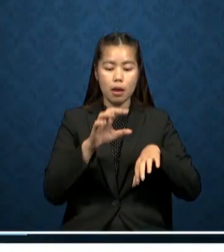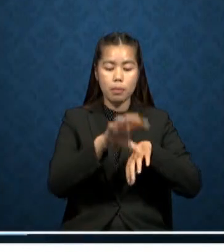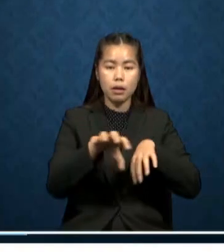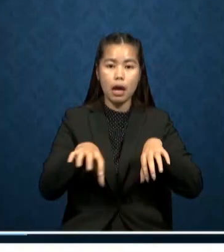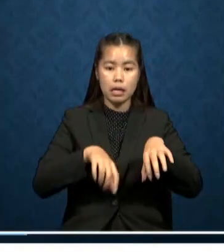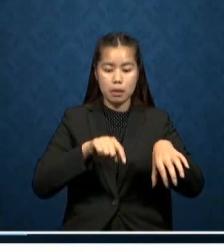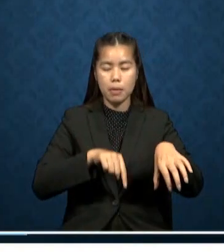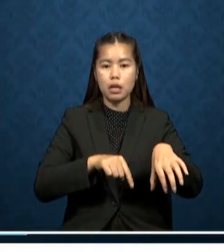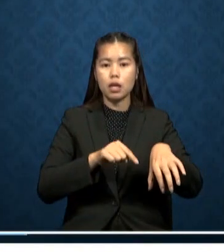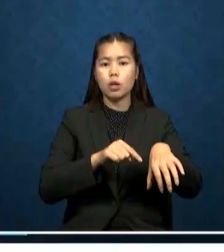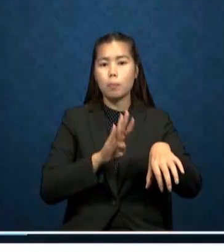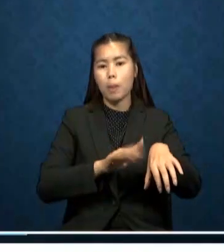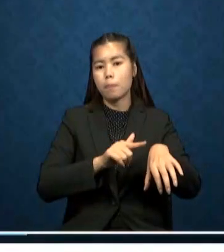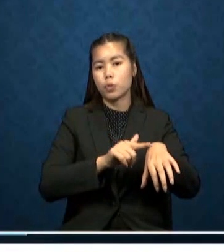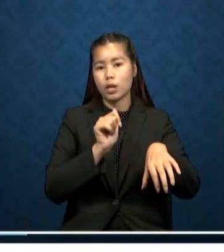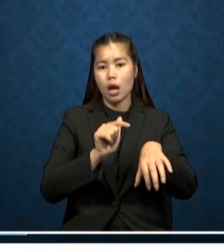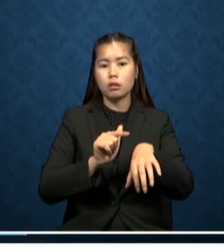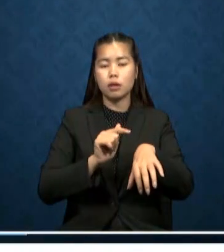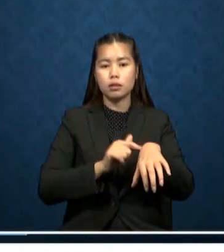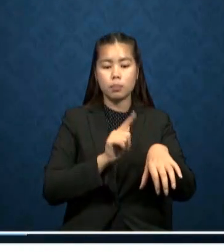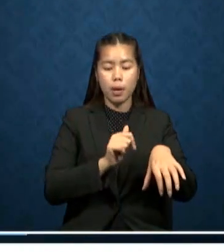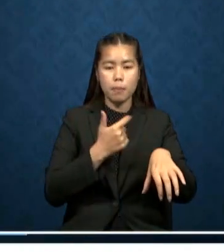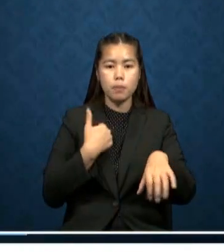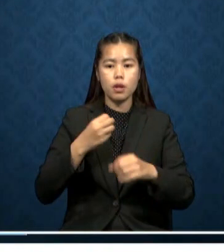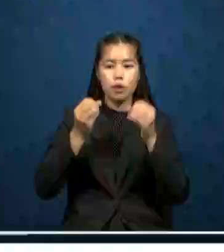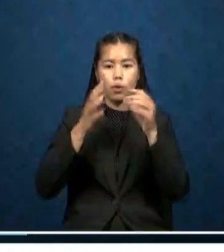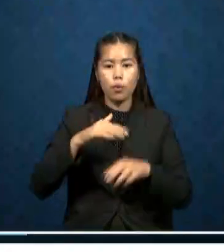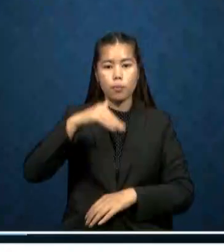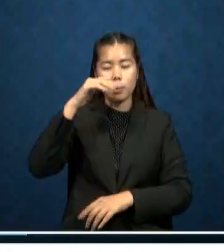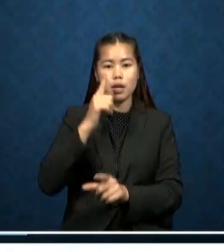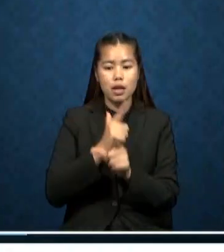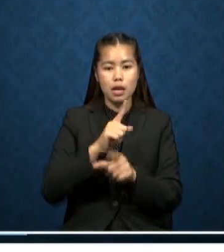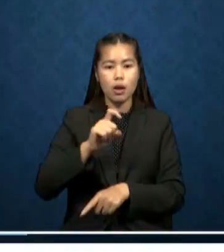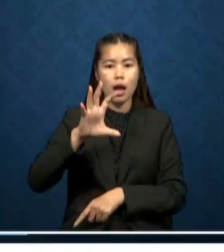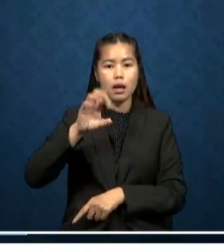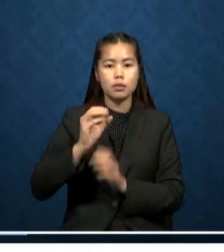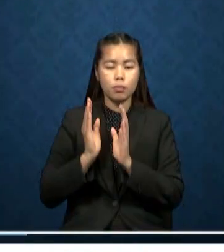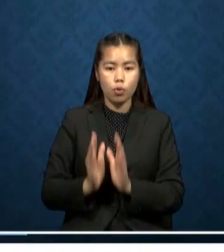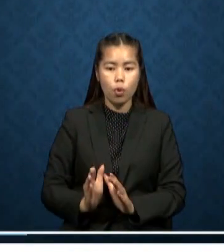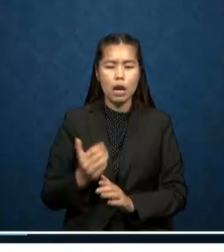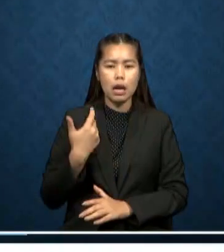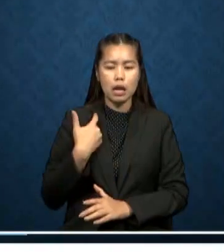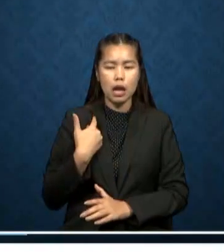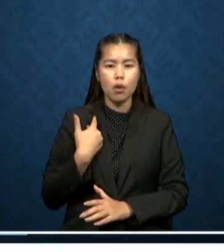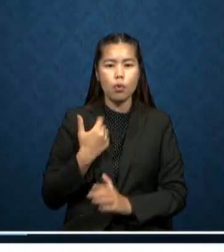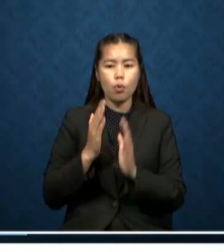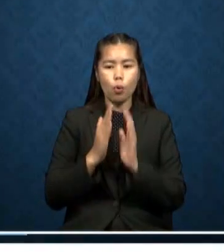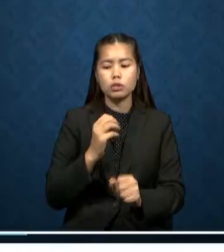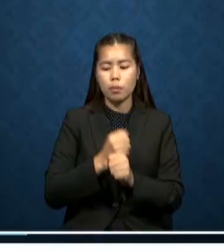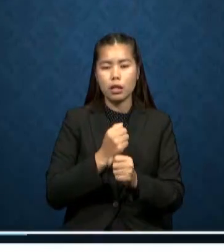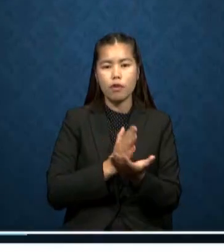กลางของการขยายผลต่อไปได้ครูพี่เลี้ยง 150คนและได้บุคคลจากภาคส่วนอื่น195